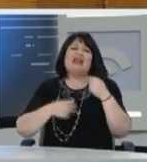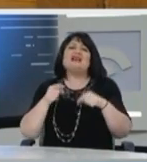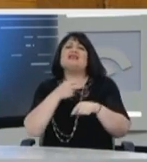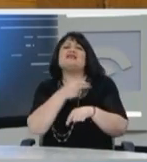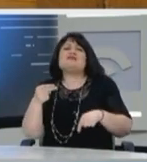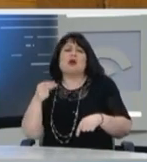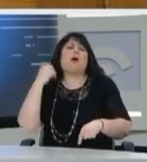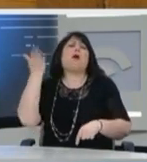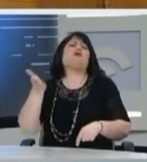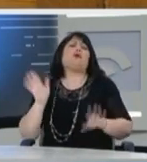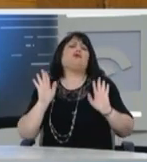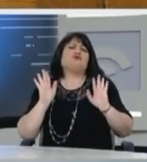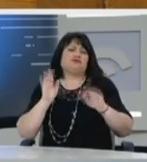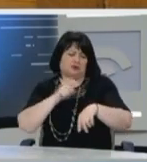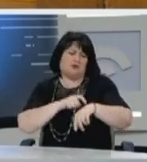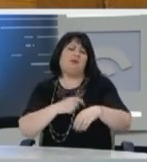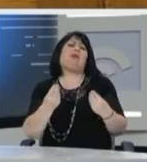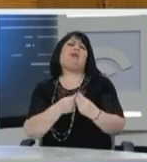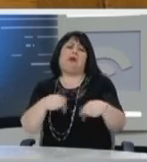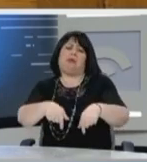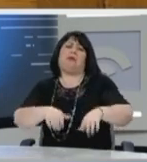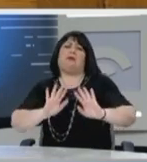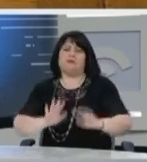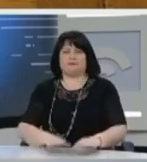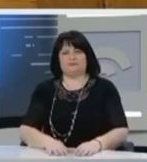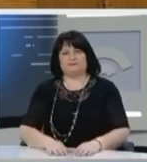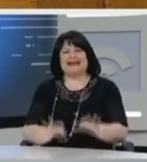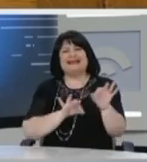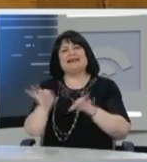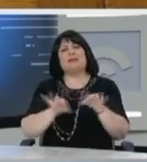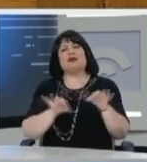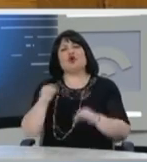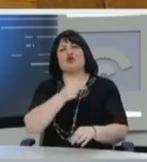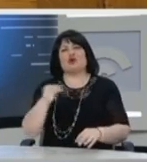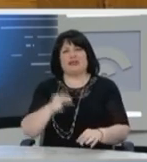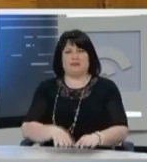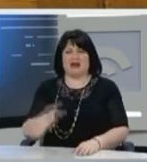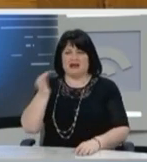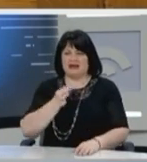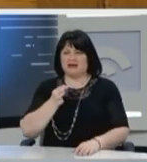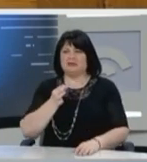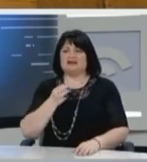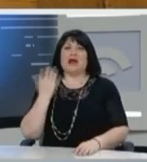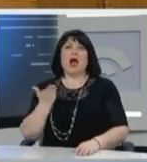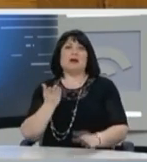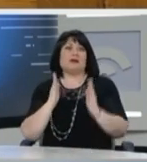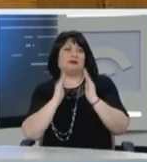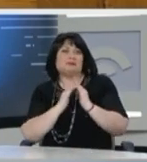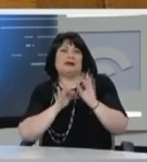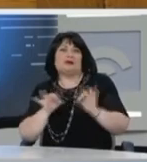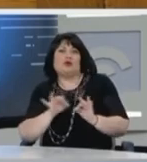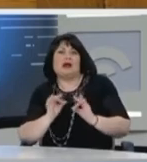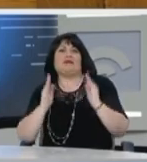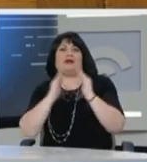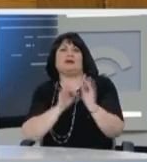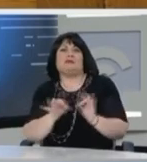το γέλιο. Θέλω να πω δύο λέξεις για το κτηματολόγιο. Λέτε, αν δεν το δηλώσεις, το χάνεις.